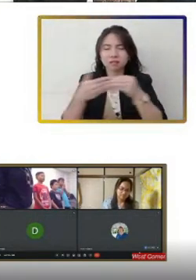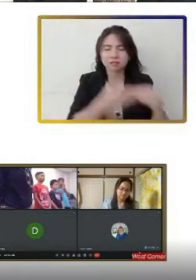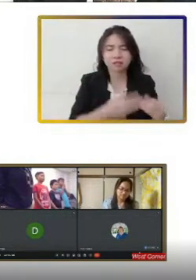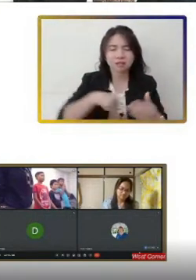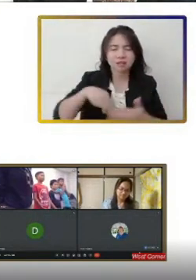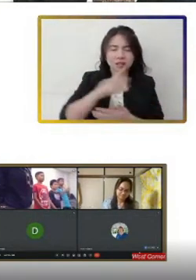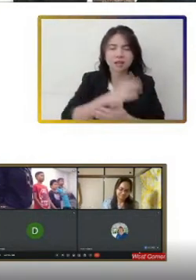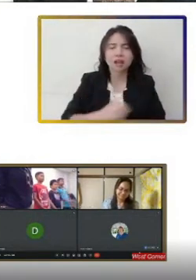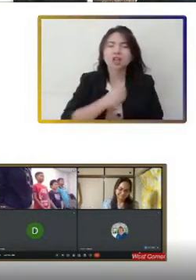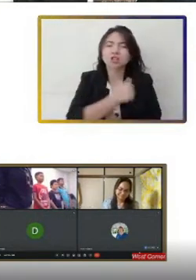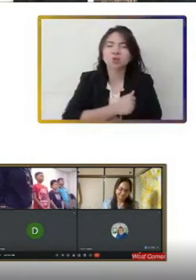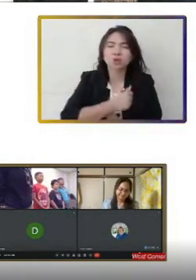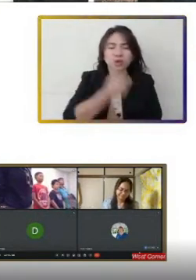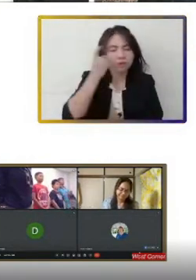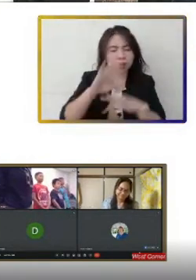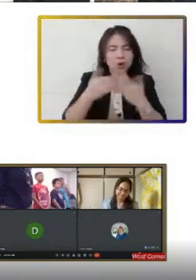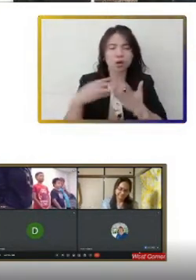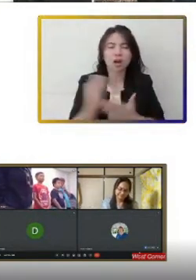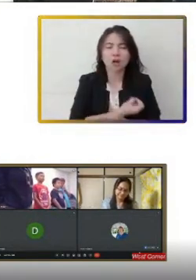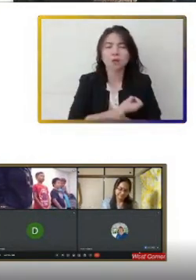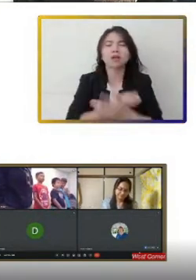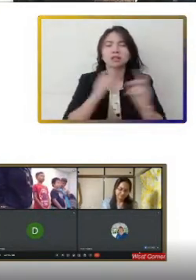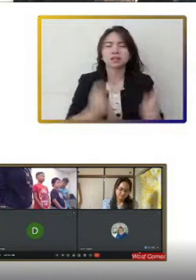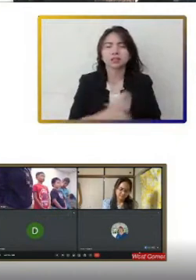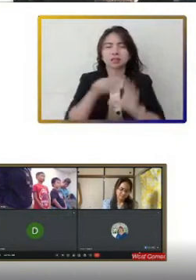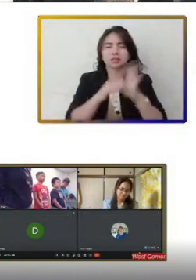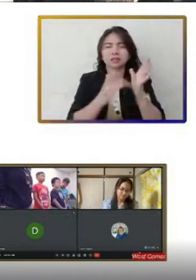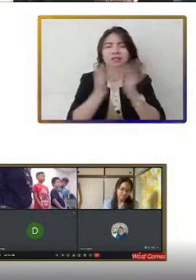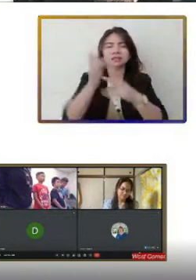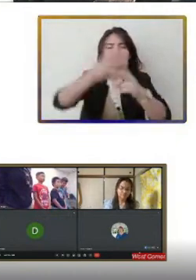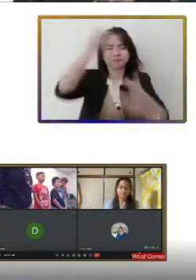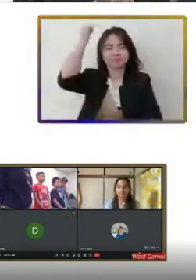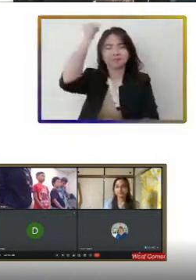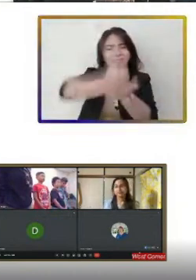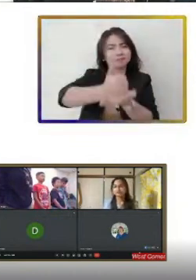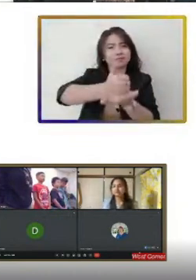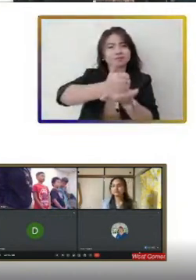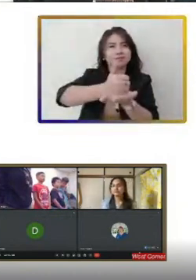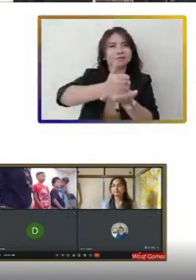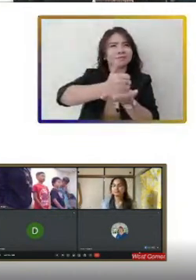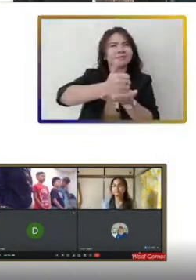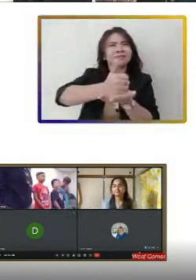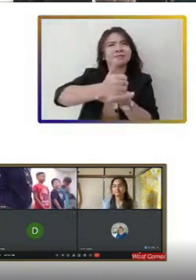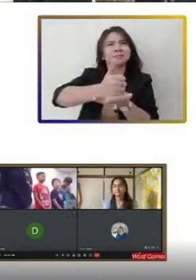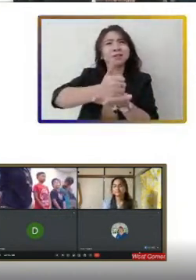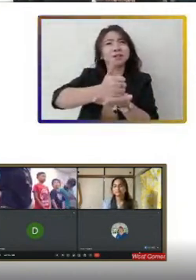Panginoon, sa mga pagkulang pagkasala. Sa pangalan ni Jesus, Amen.